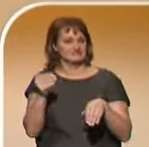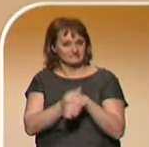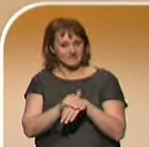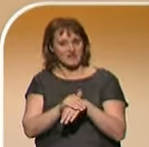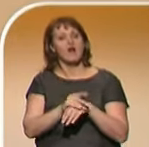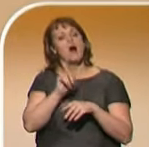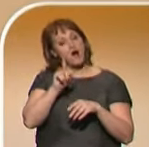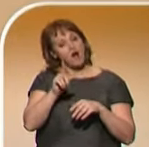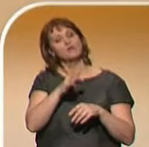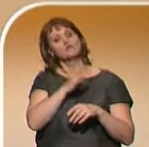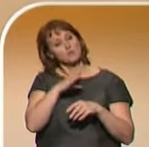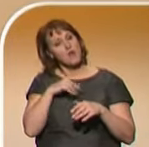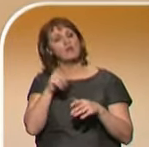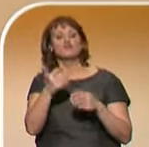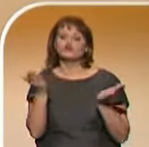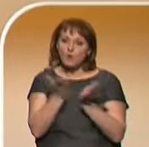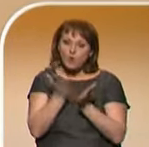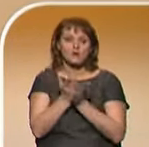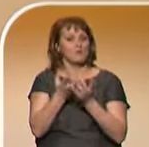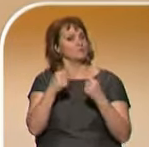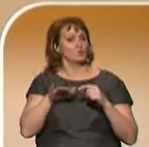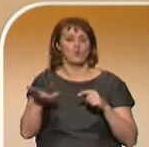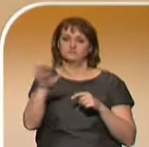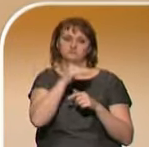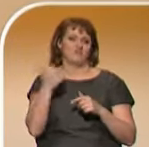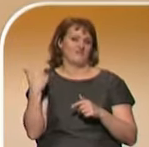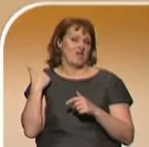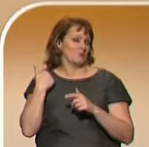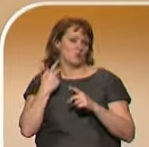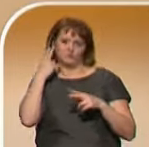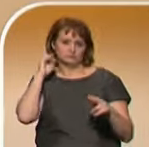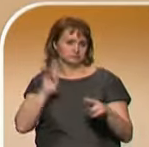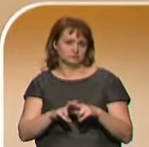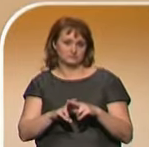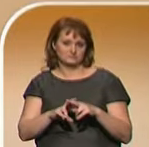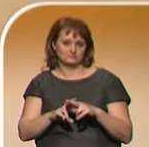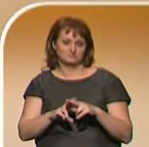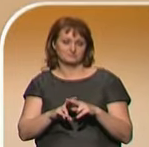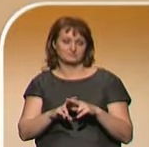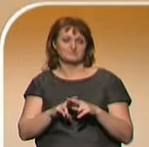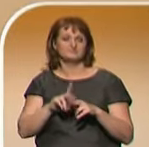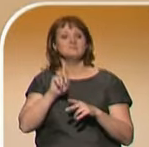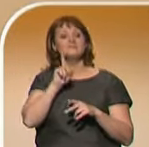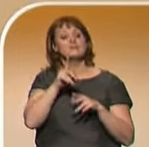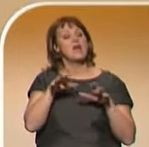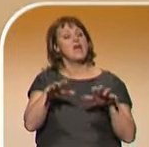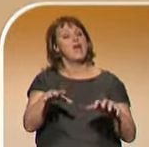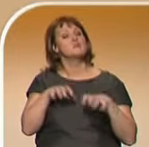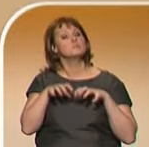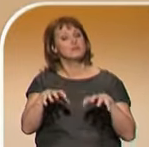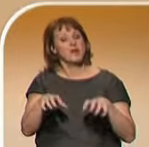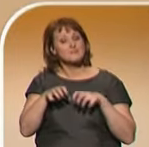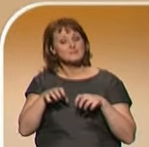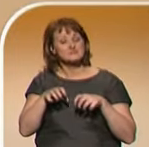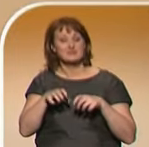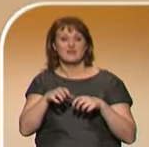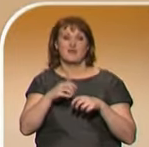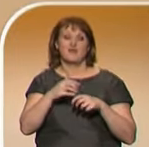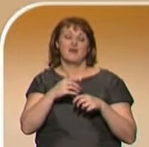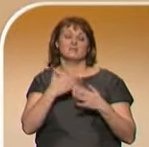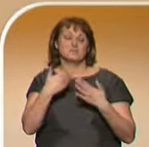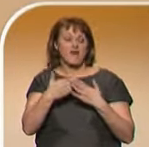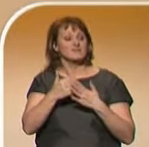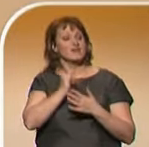pro jakýkoliv věk a může být aplikována v jakémkoliv věku. No a z hlediska těch epilepsií, tak tam samozřejmě každé to